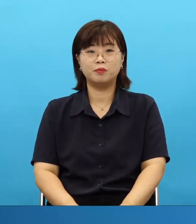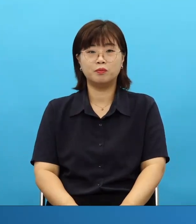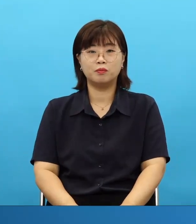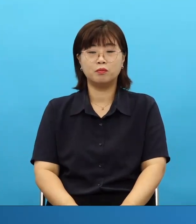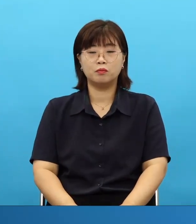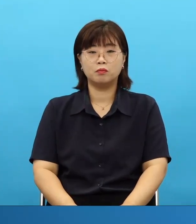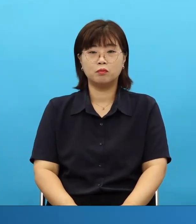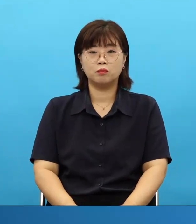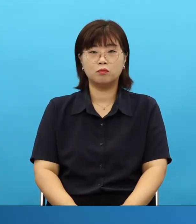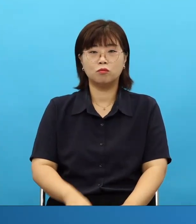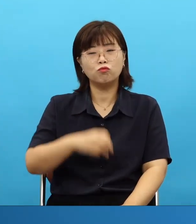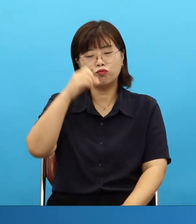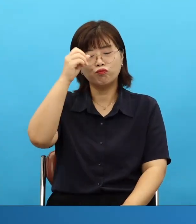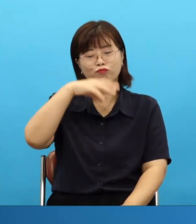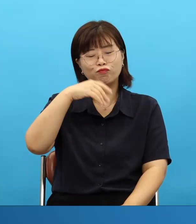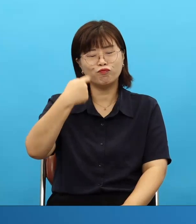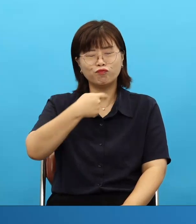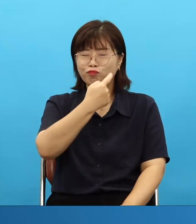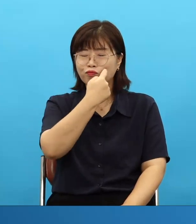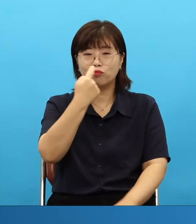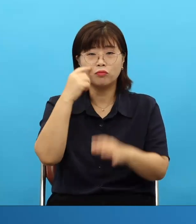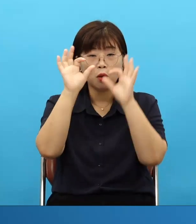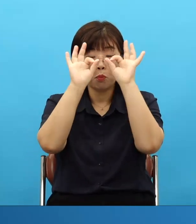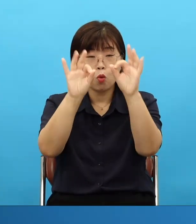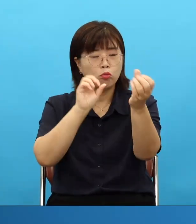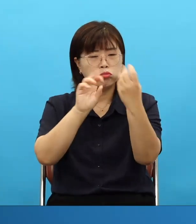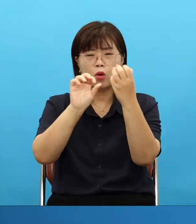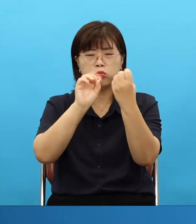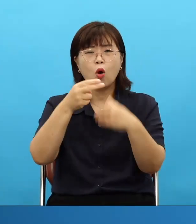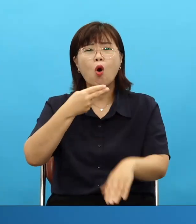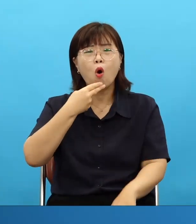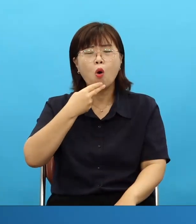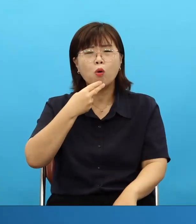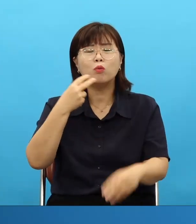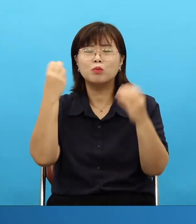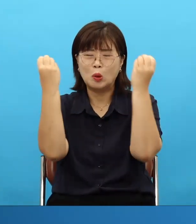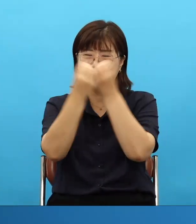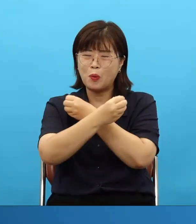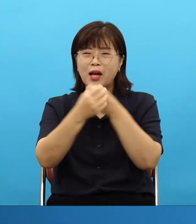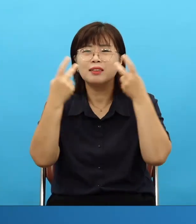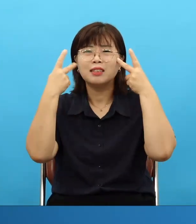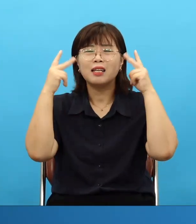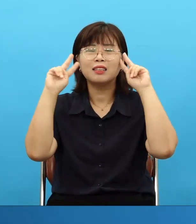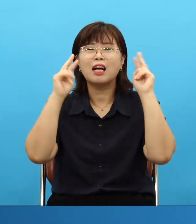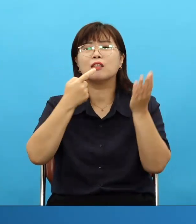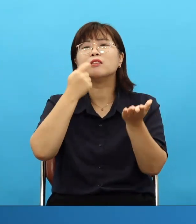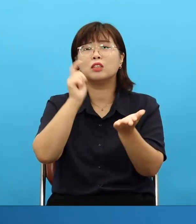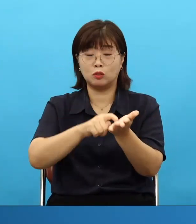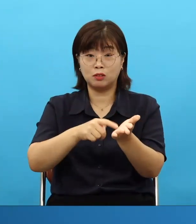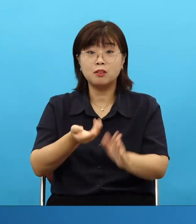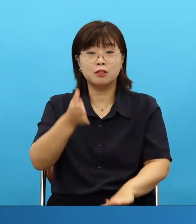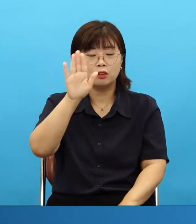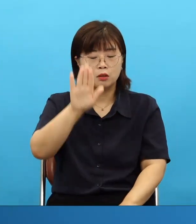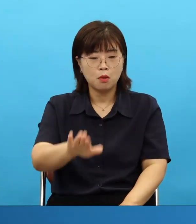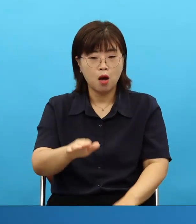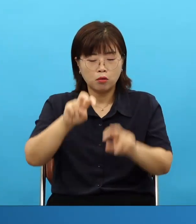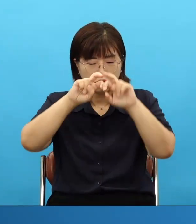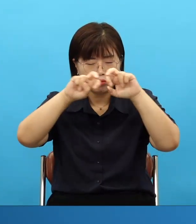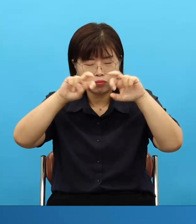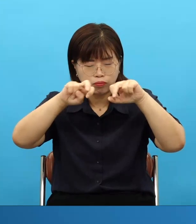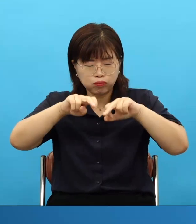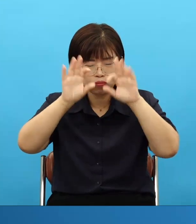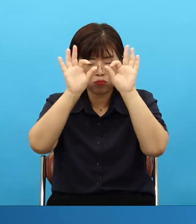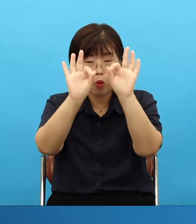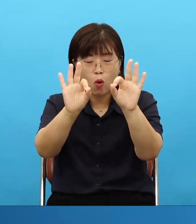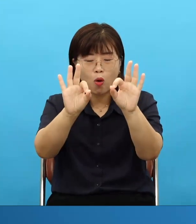보이는데 그렇지 않습니다. And at first glance, it may appear as though we don't have any answers, but that's not the case at all. 제가 지난 주간에도 얘기를